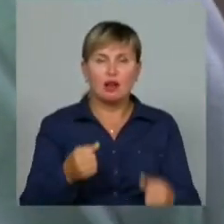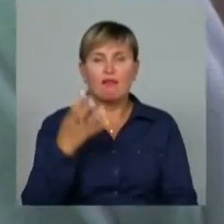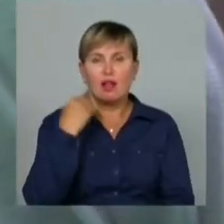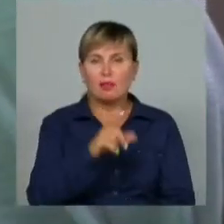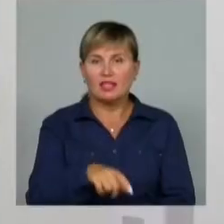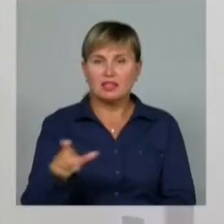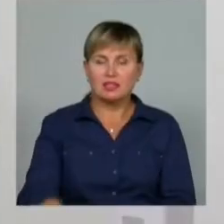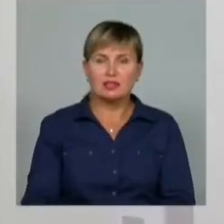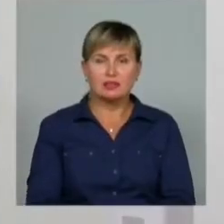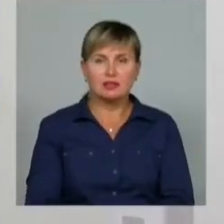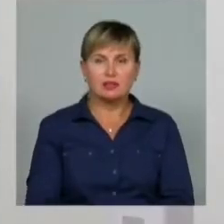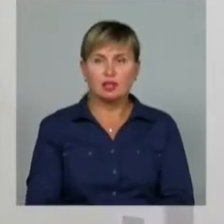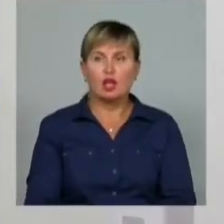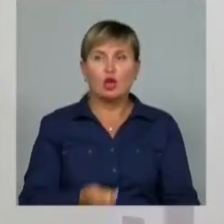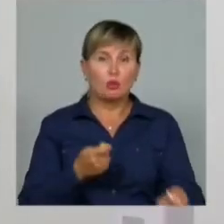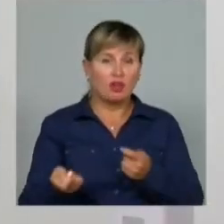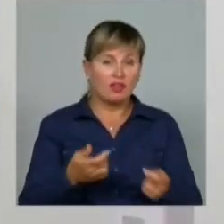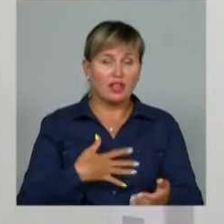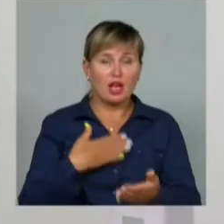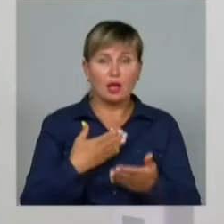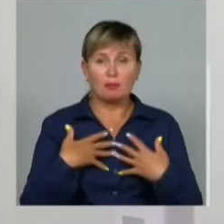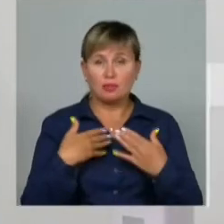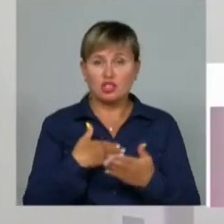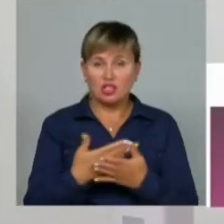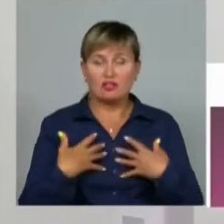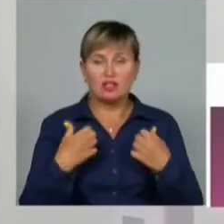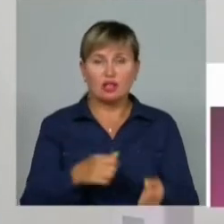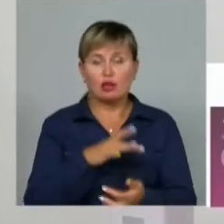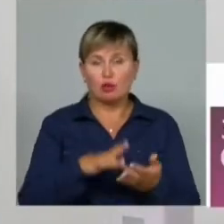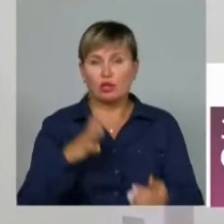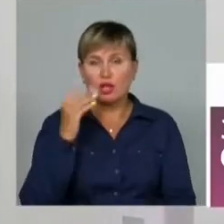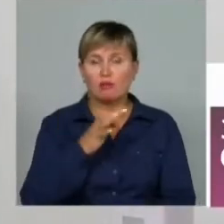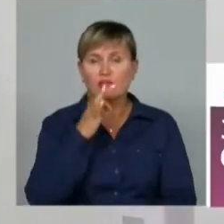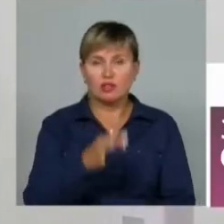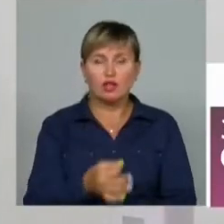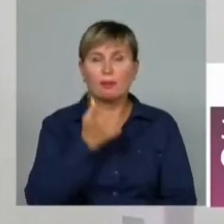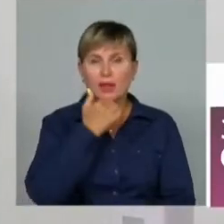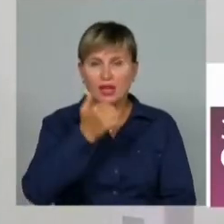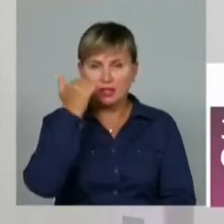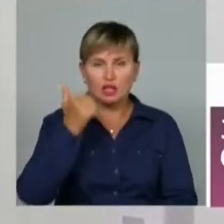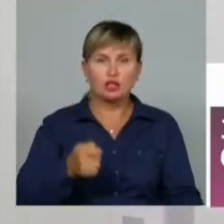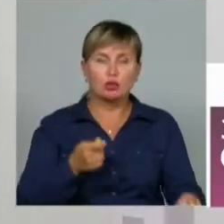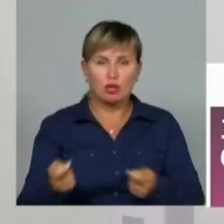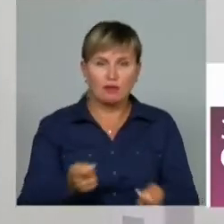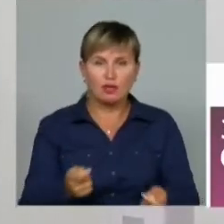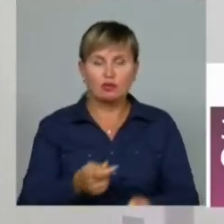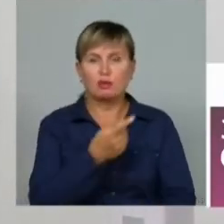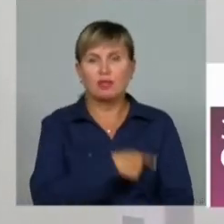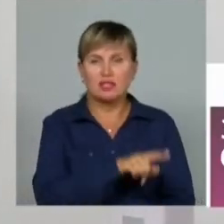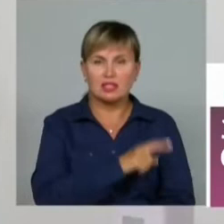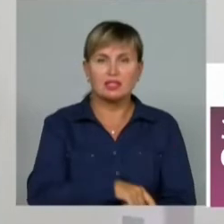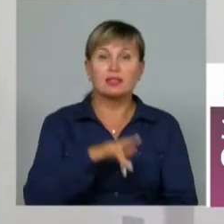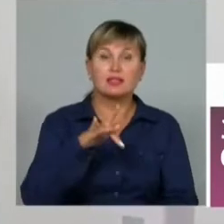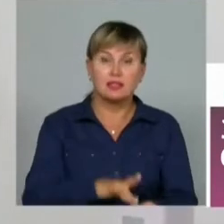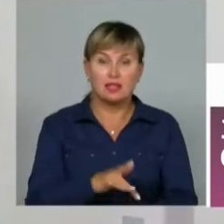алматинцев. Управление общественного здоровья города Алматы выражает благодарность руководству медицинского